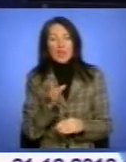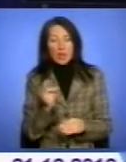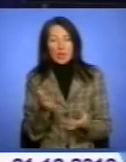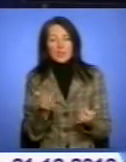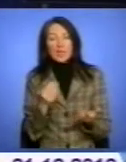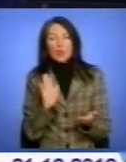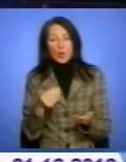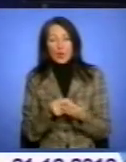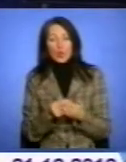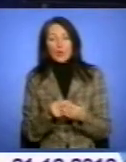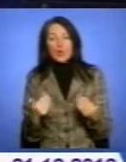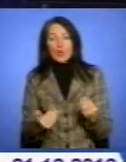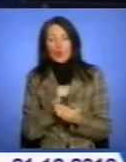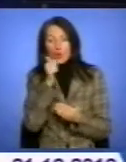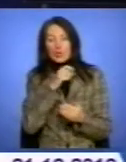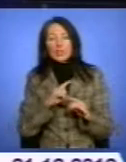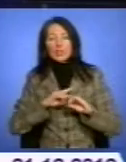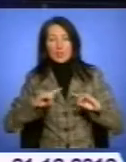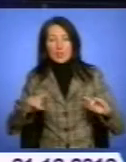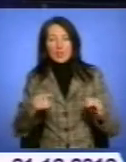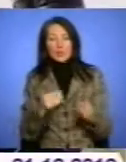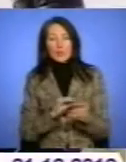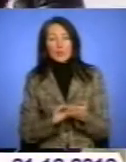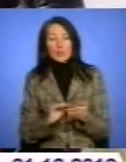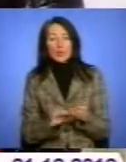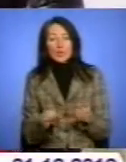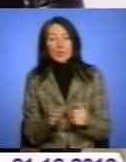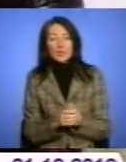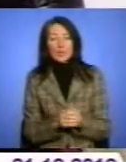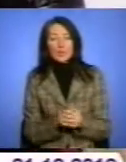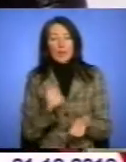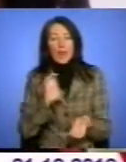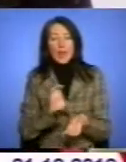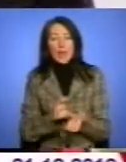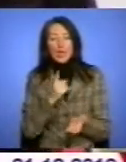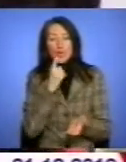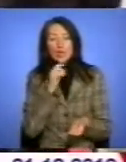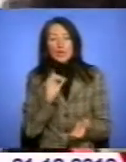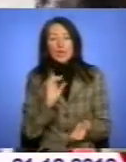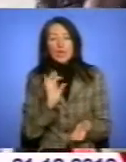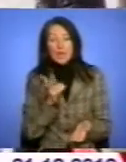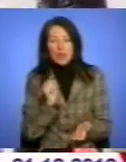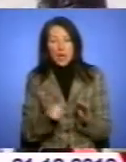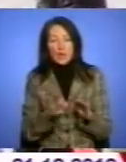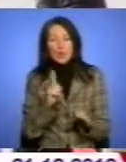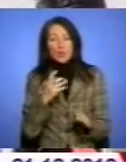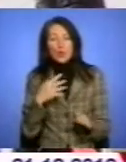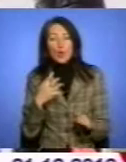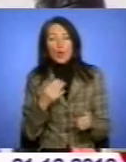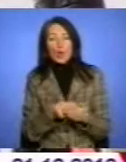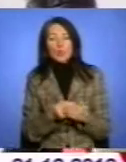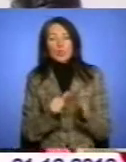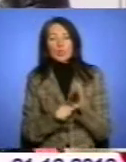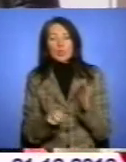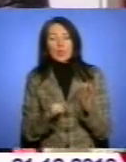у святковому меню – у сюжеті Надії Турчин. Баночка червоної ікри вагою 140 грамів коштує від 60